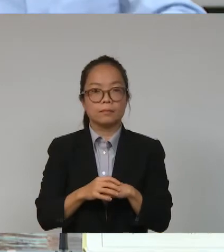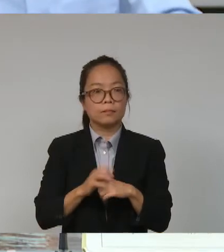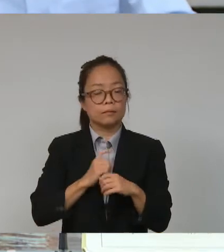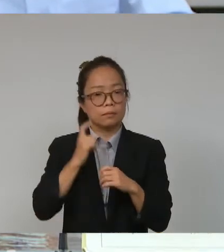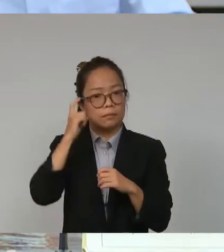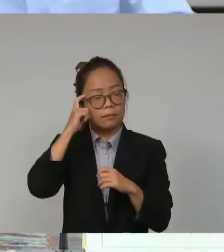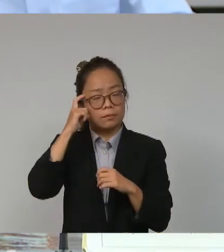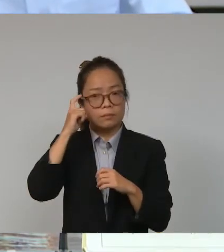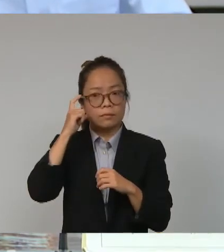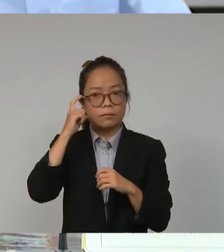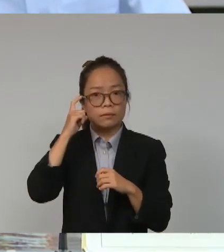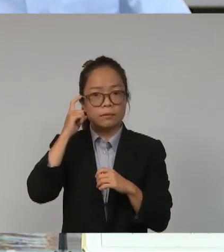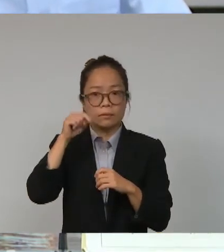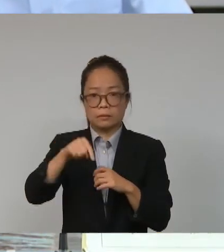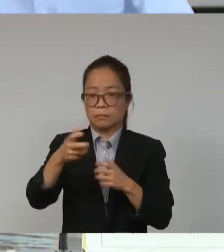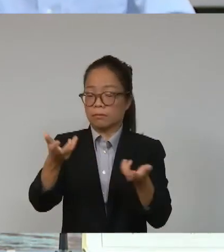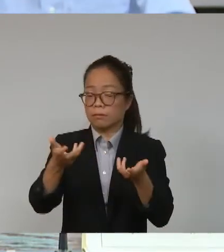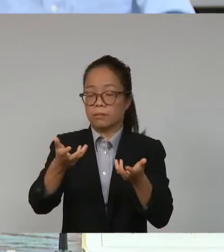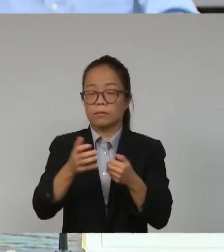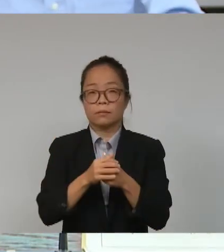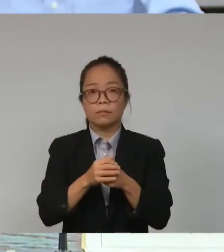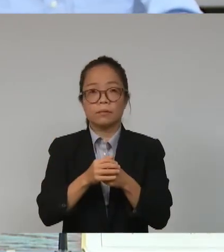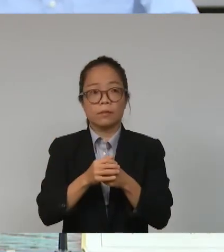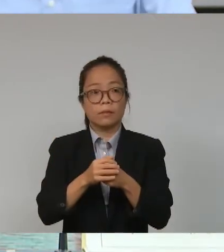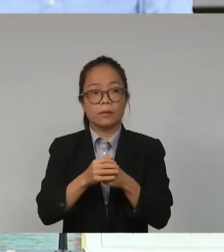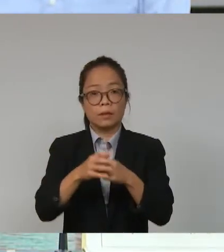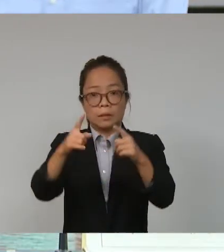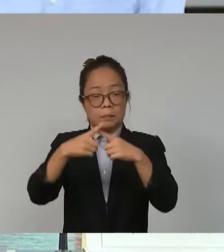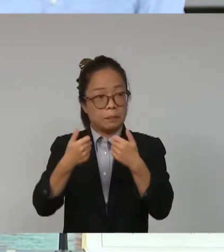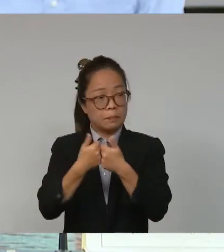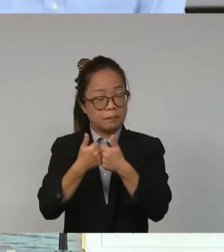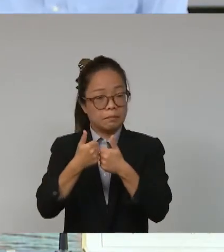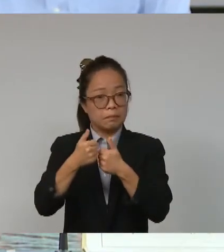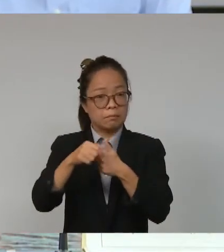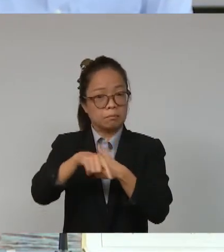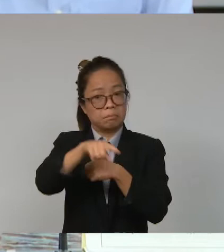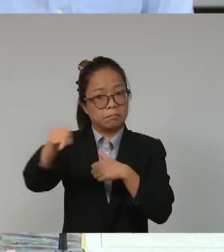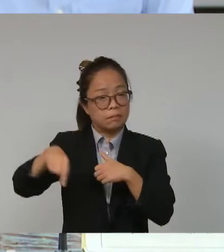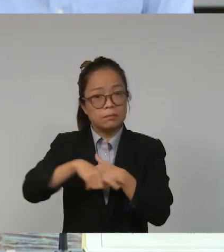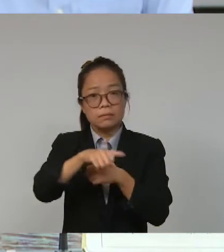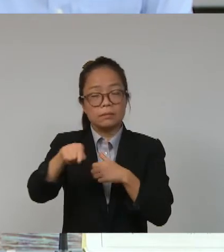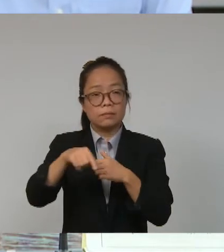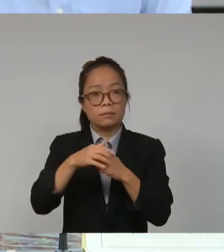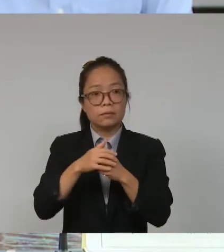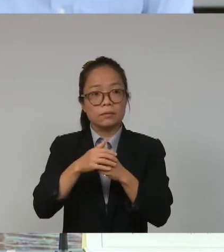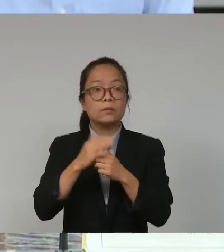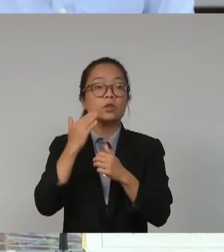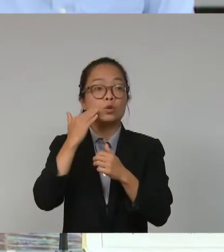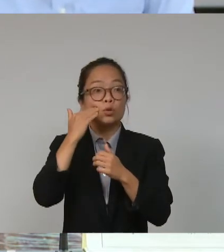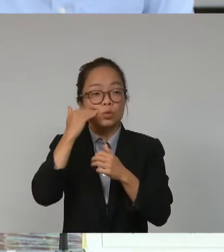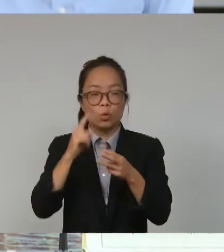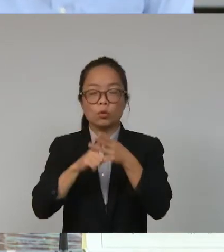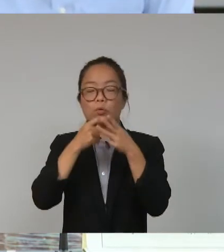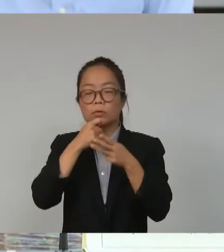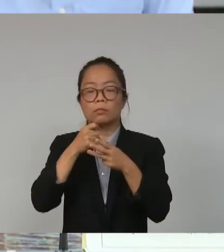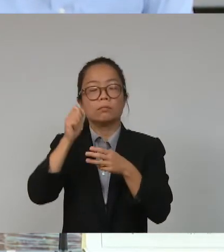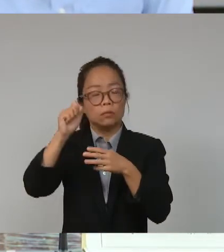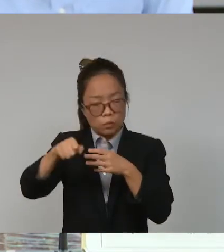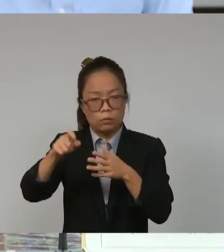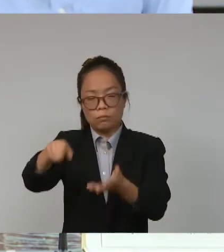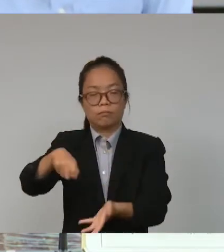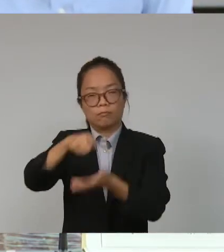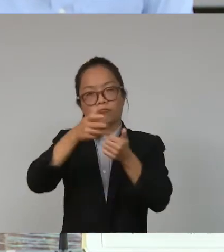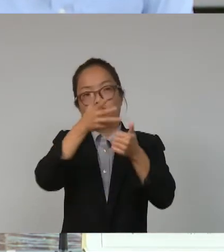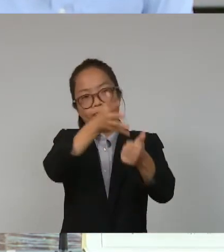想在这个部分呢，出席者啊，就是如果经过主持人同意的话，就可以提出